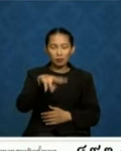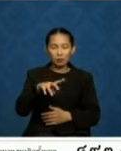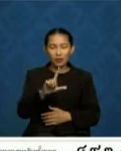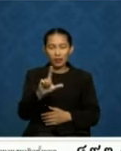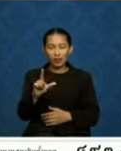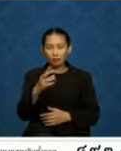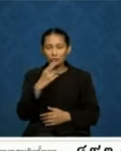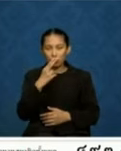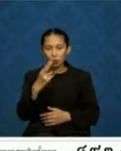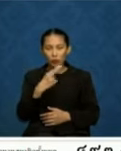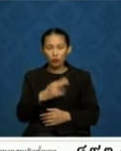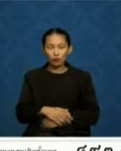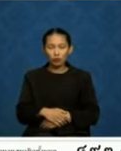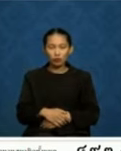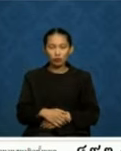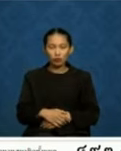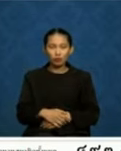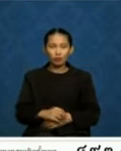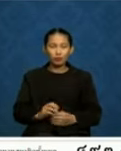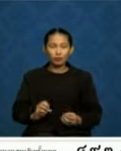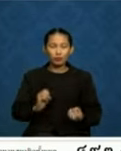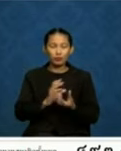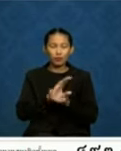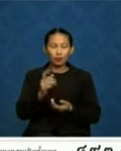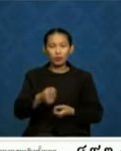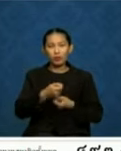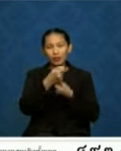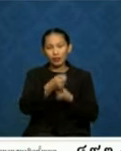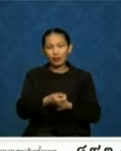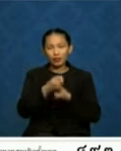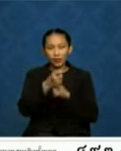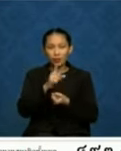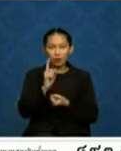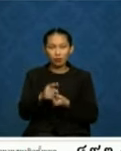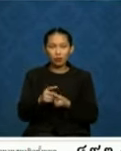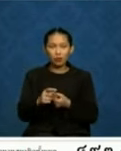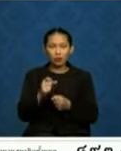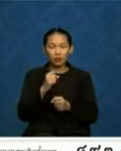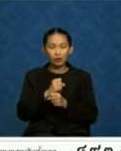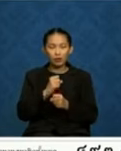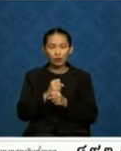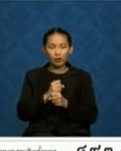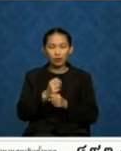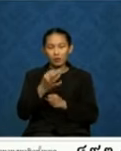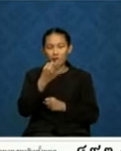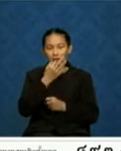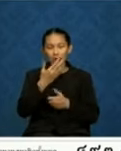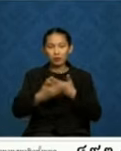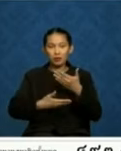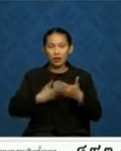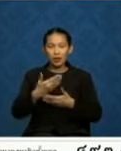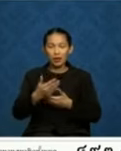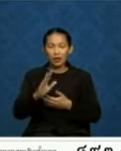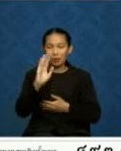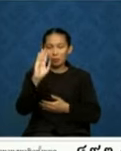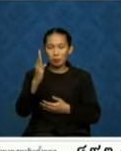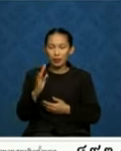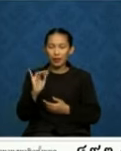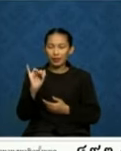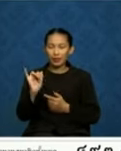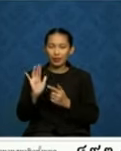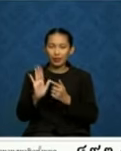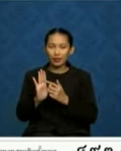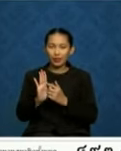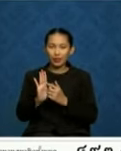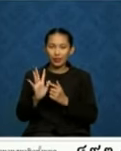ครับผลก็คือเกษตรกรที่ต้องพึ่งพาอาศัยการขายใบยาให้กับการย